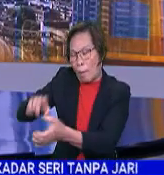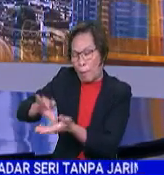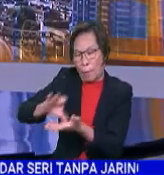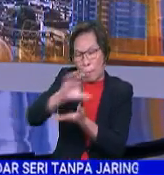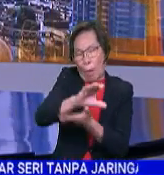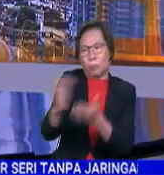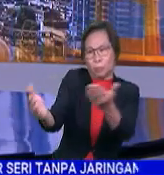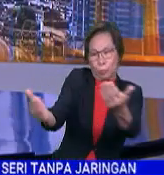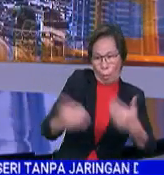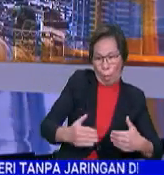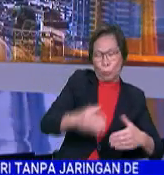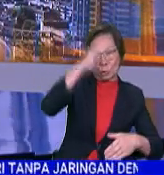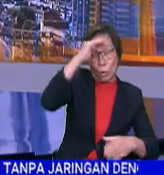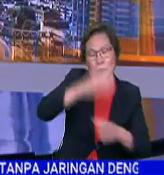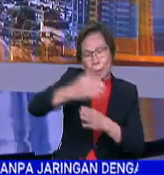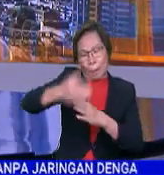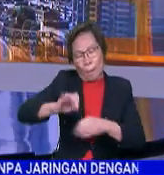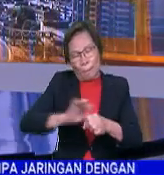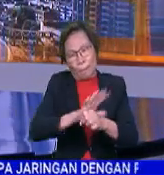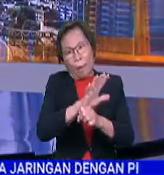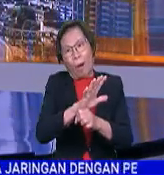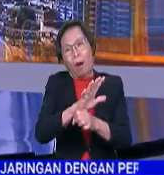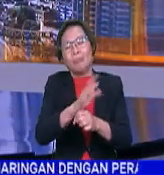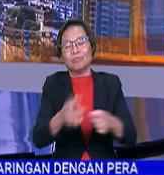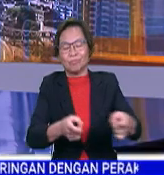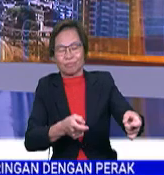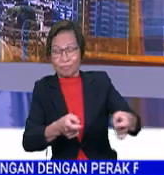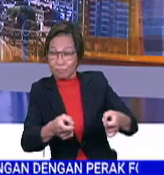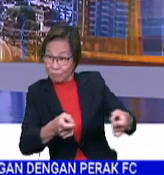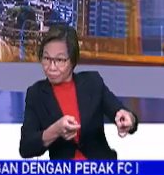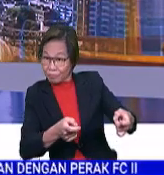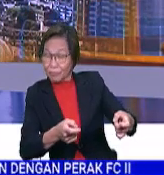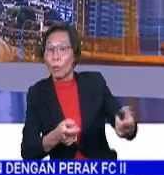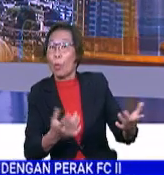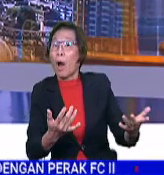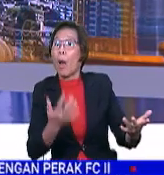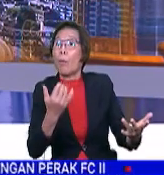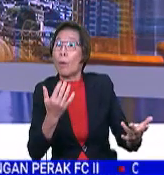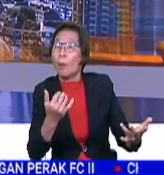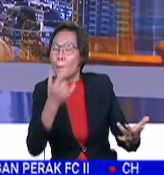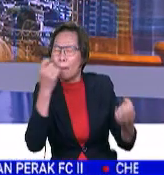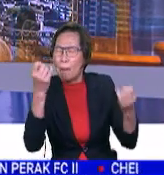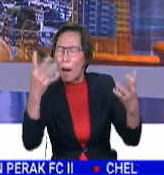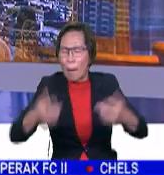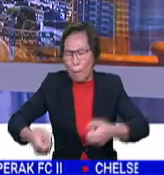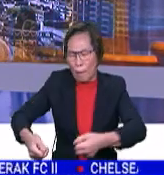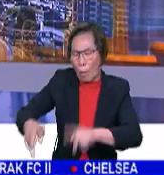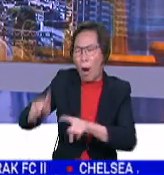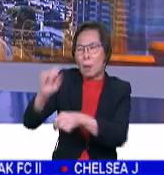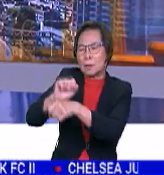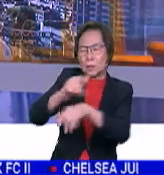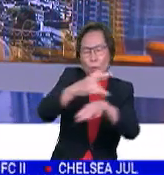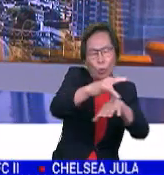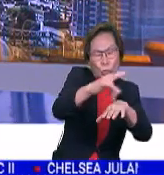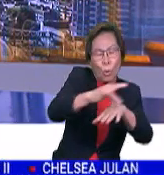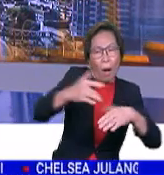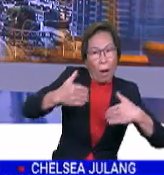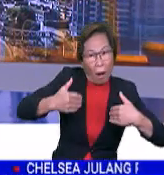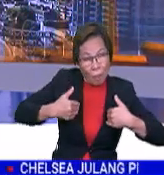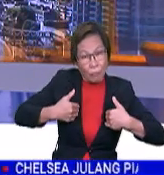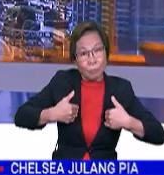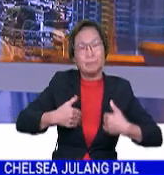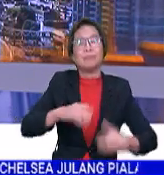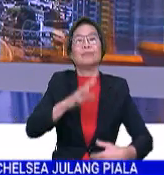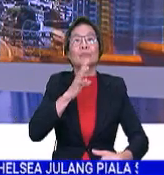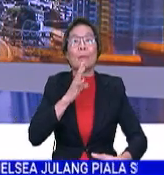Johor selepas pandemik covid-19 dapat dikawal ia supaya membolehkan banyak peluang pekerjaan diwujudkan